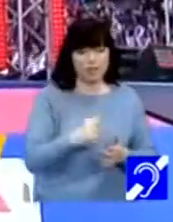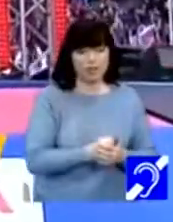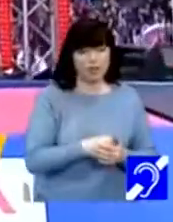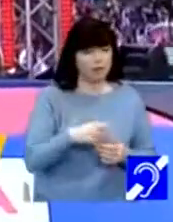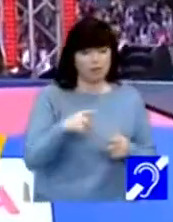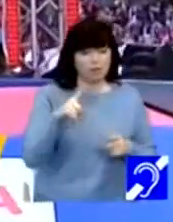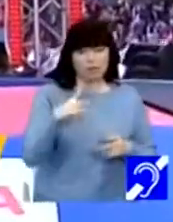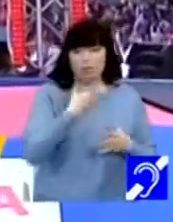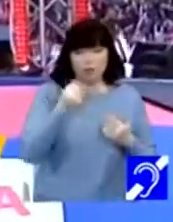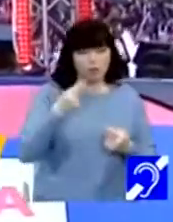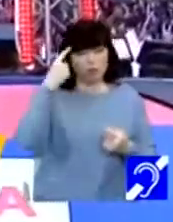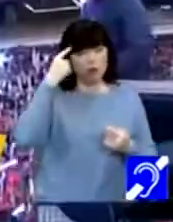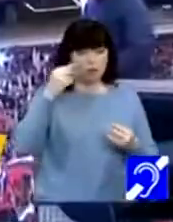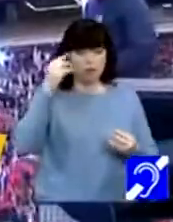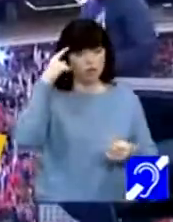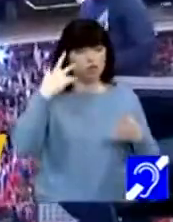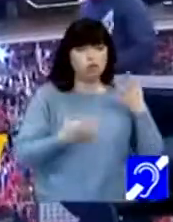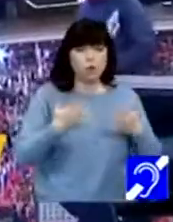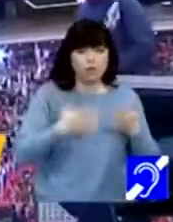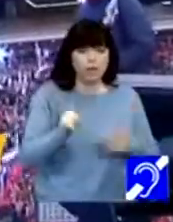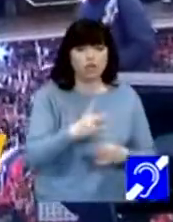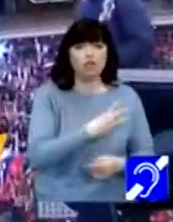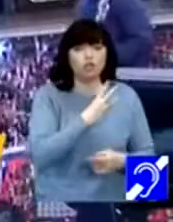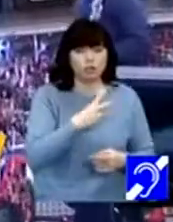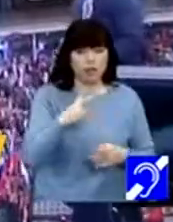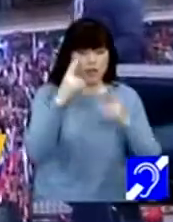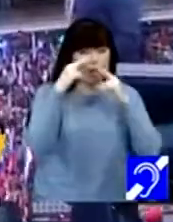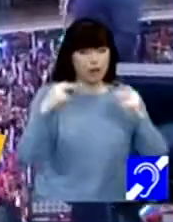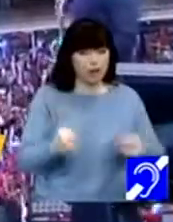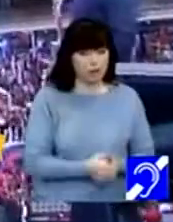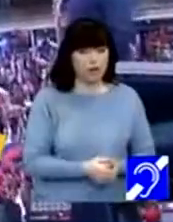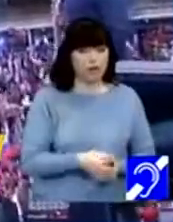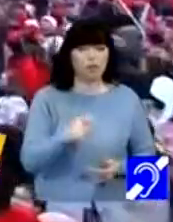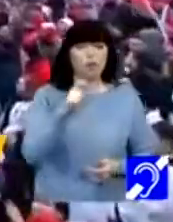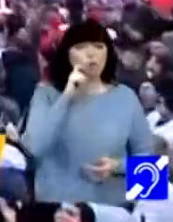niciun dubiu privind dorințele și poate chiar intențiile Kremlinului.